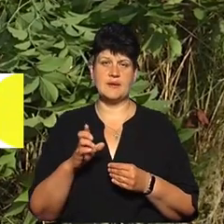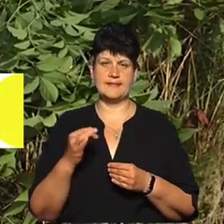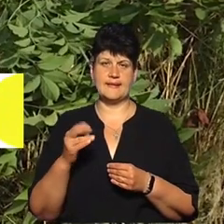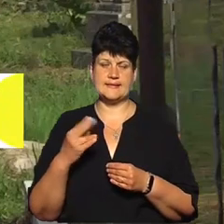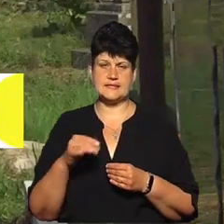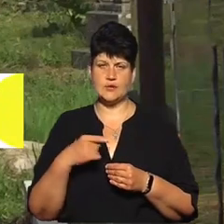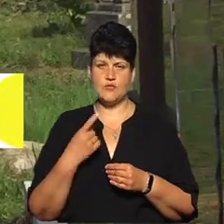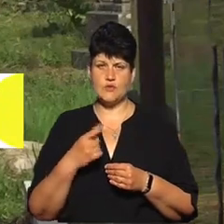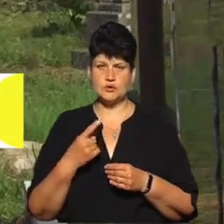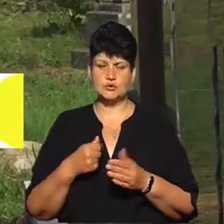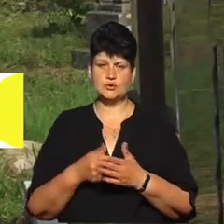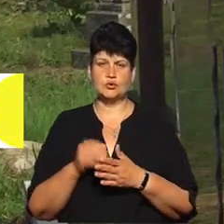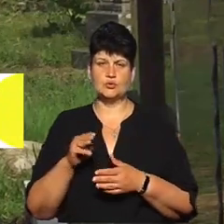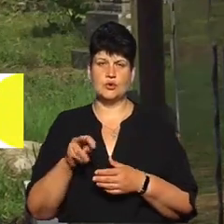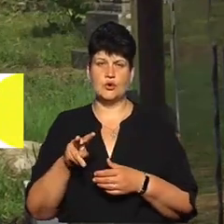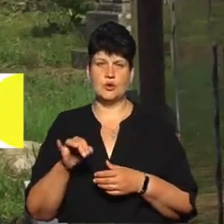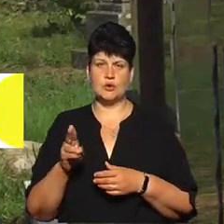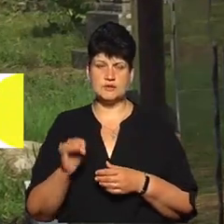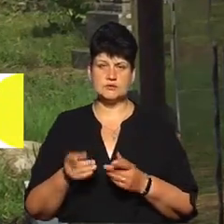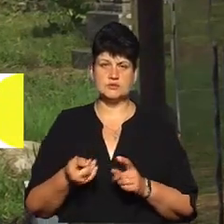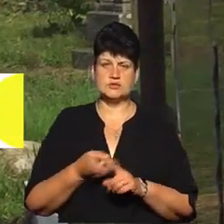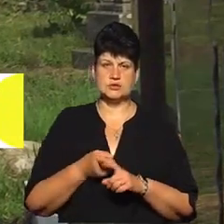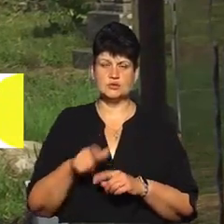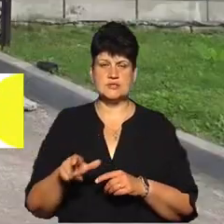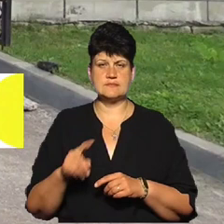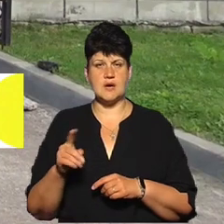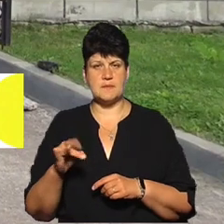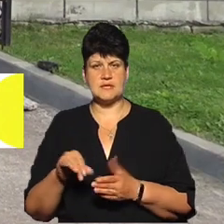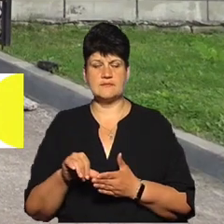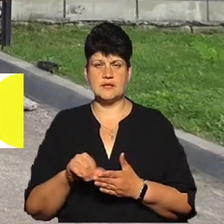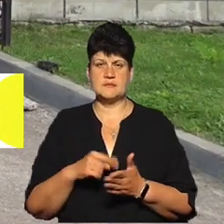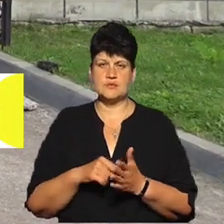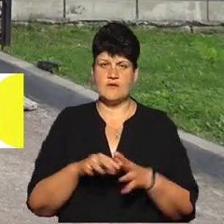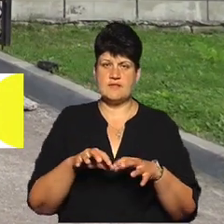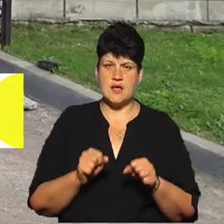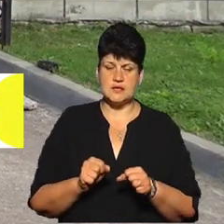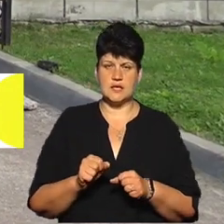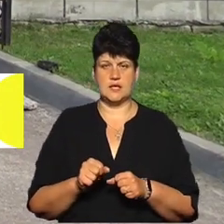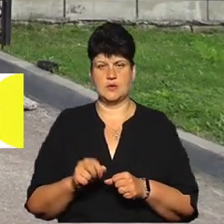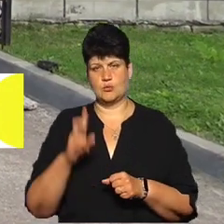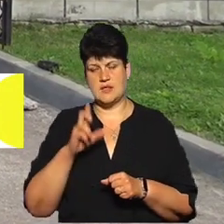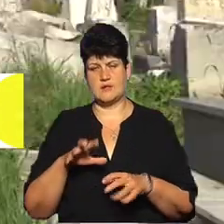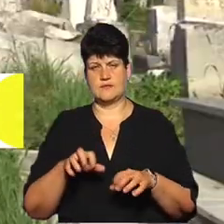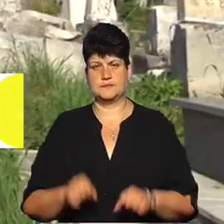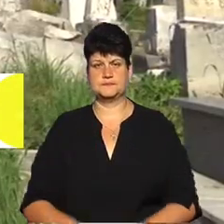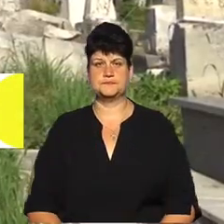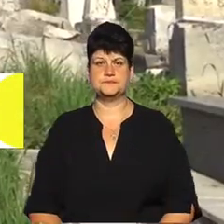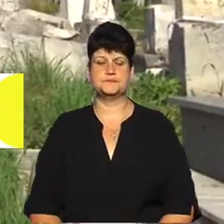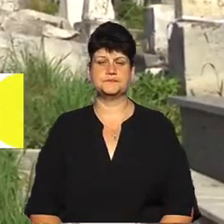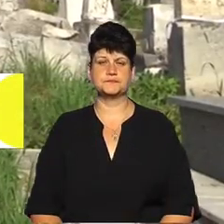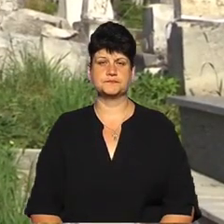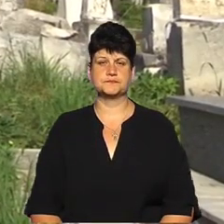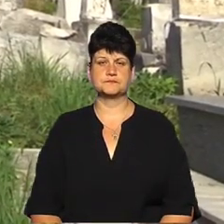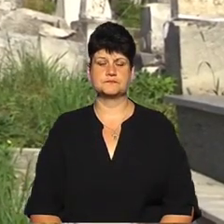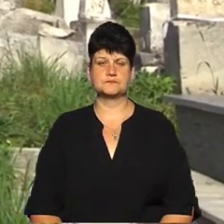до толоки долучилися жителі Збаража, представники міської влади та комунальники. Людмила Путькалець, Василь Панчук. Новини на Суспільному.